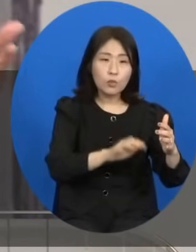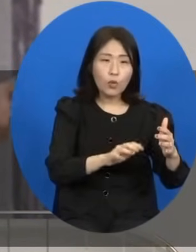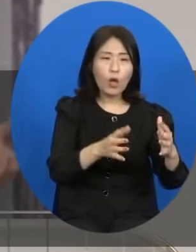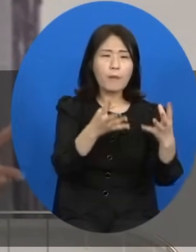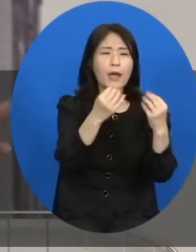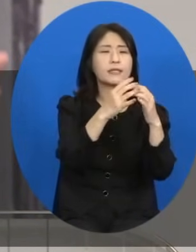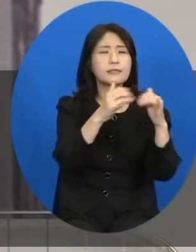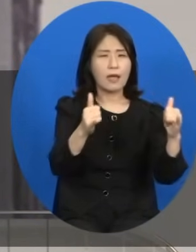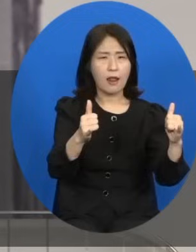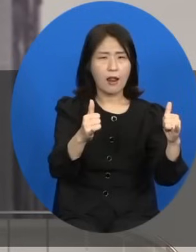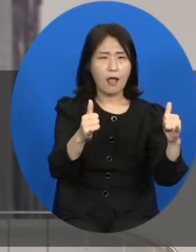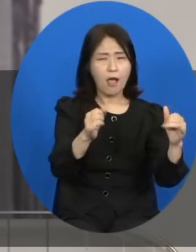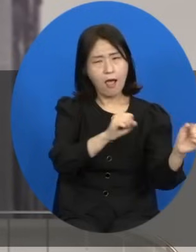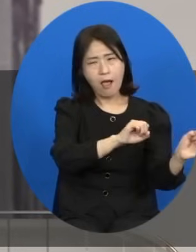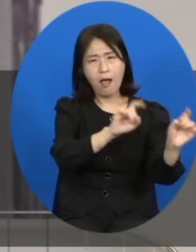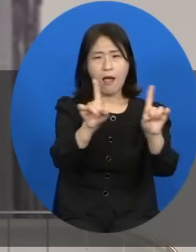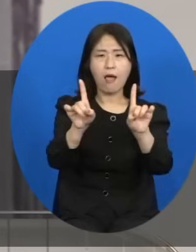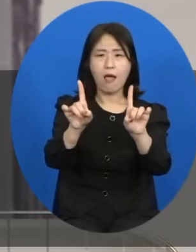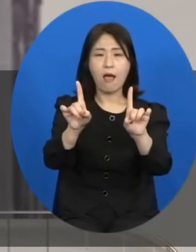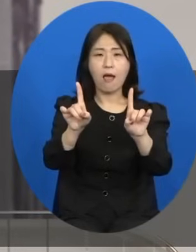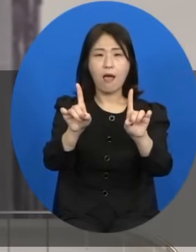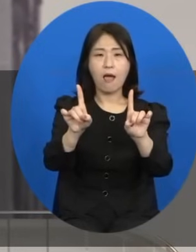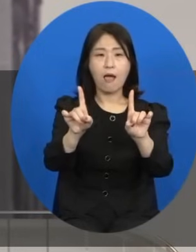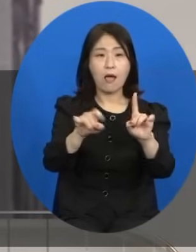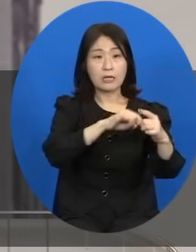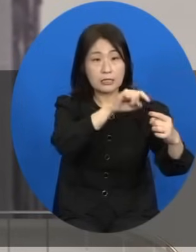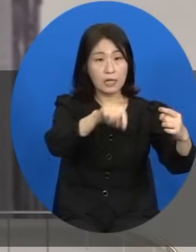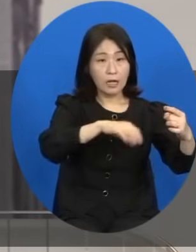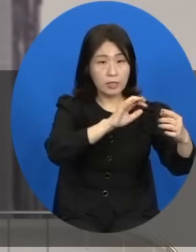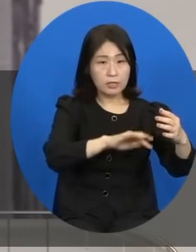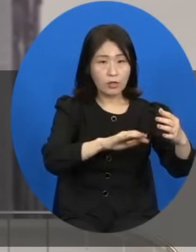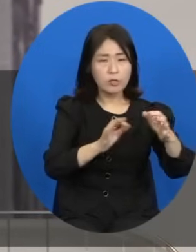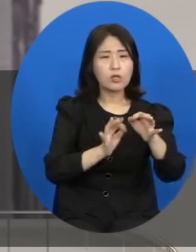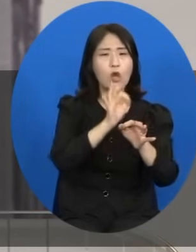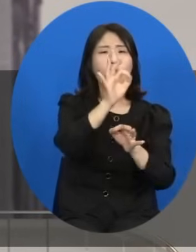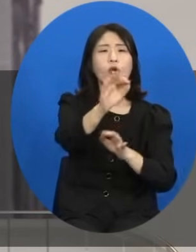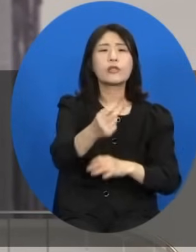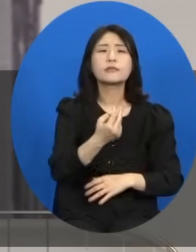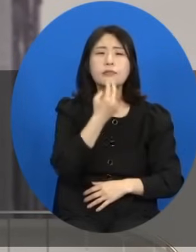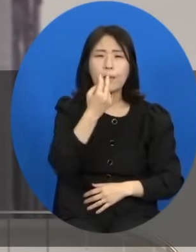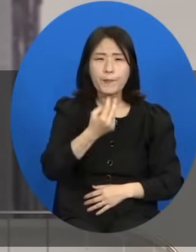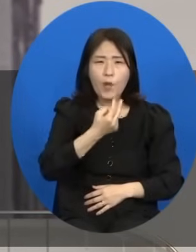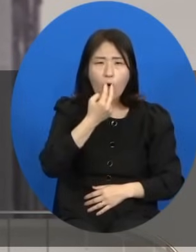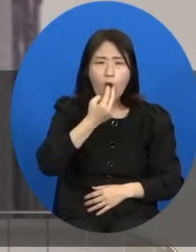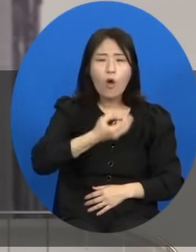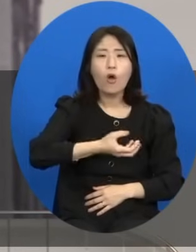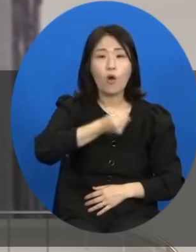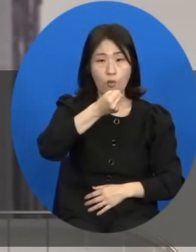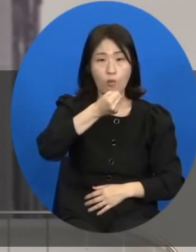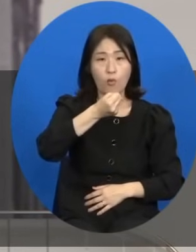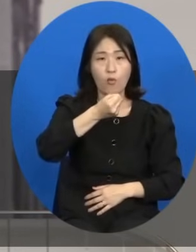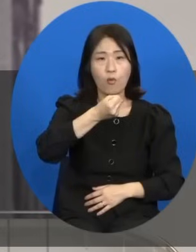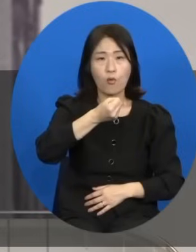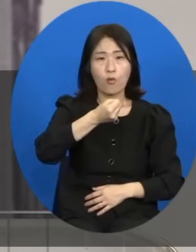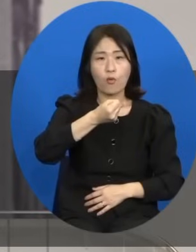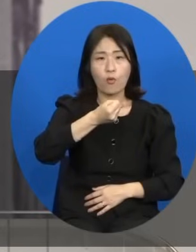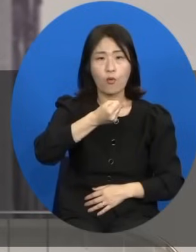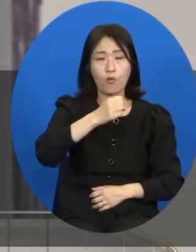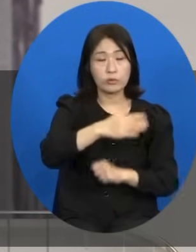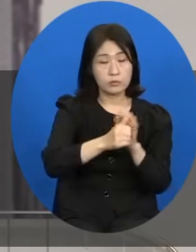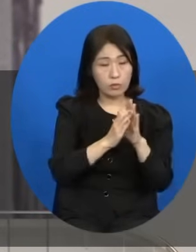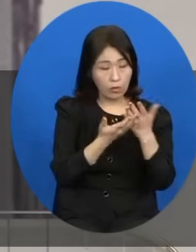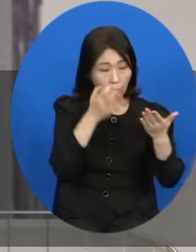사람이 깨어날 것이다 그들 가운데 어떤 사람이 영원한 생명을 얻을 것이며 성경에